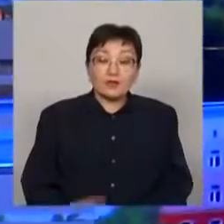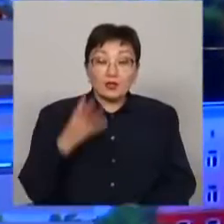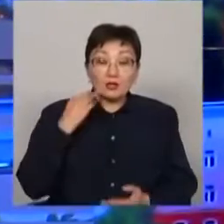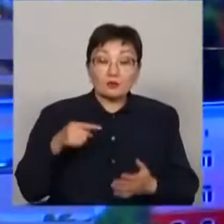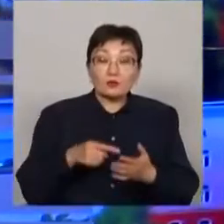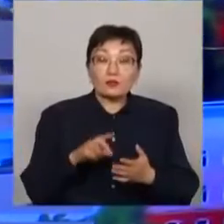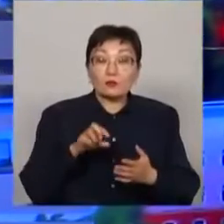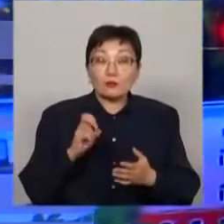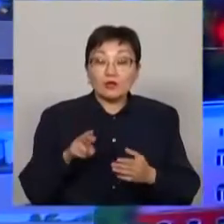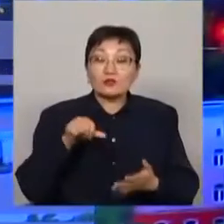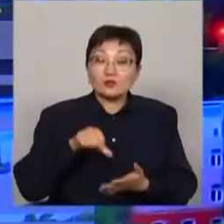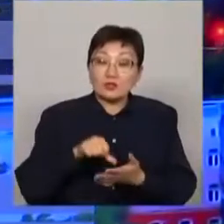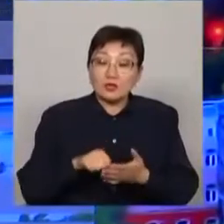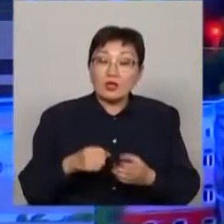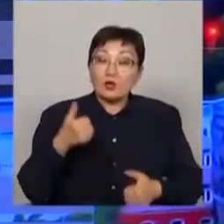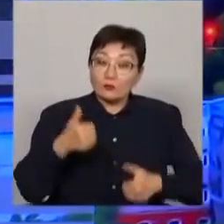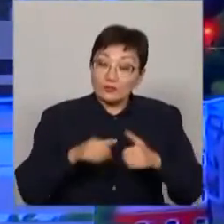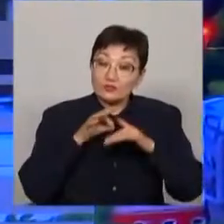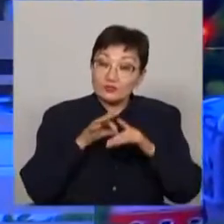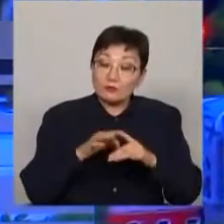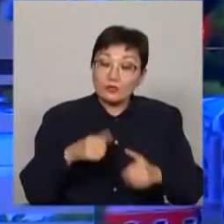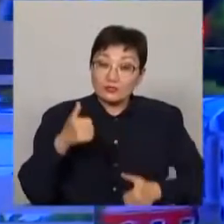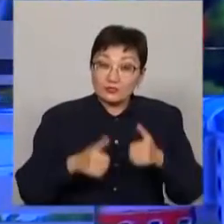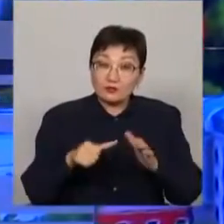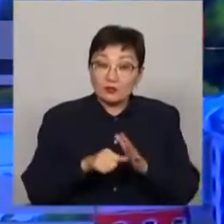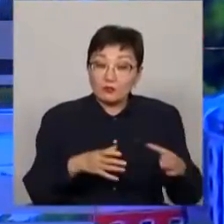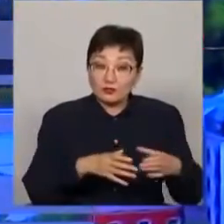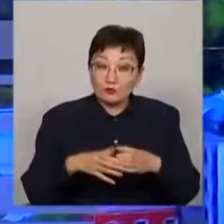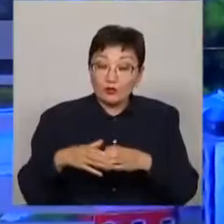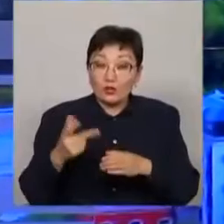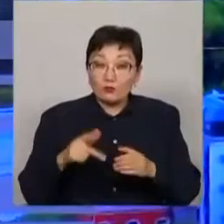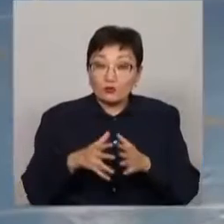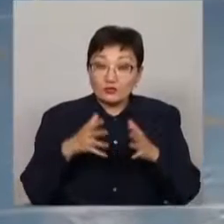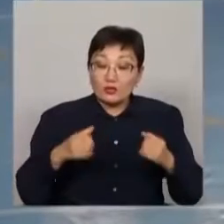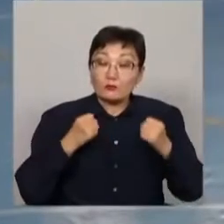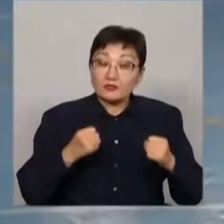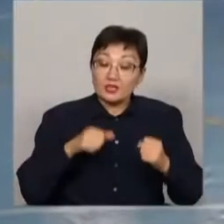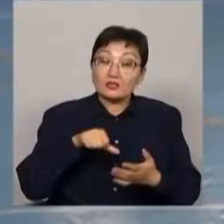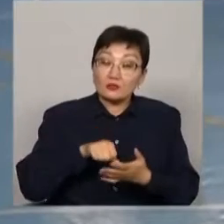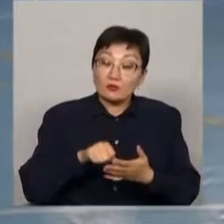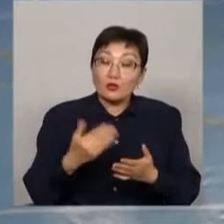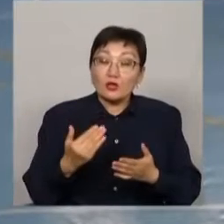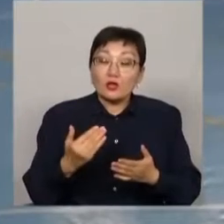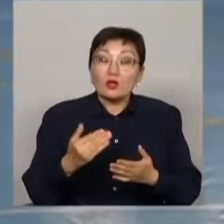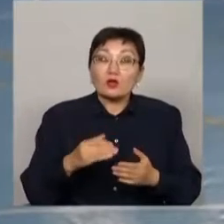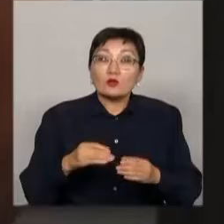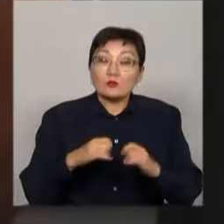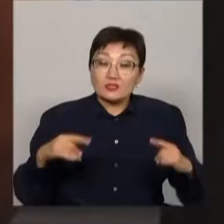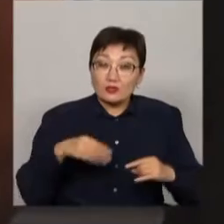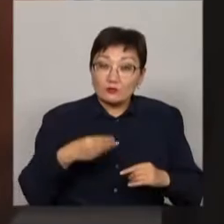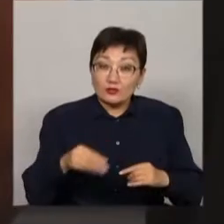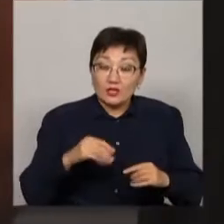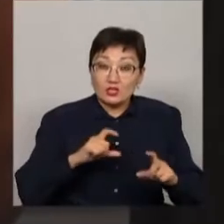Алматыда бақ өкілдер арасында спартакиада өтті. Шарсқа 6 командадан 30-дан астам спортшы қатысқан. Олар үстел теннисі,